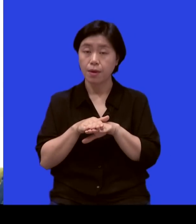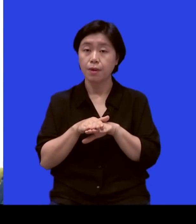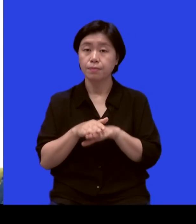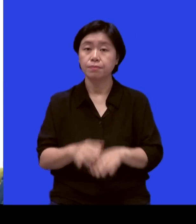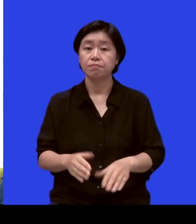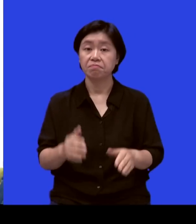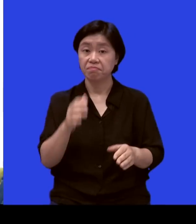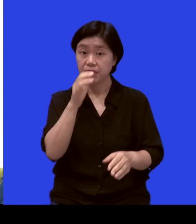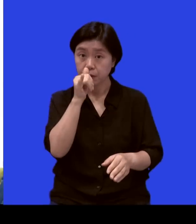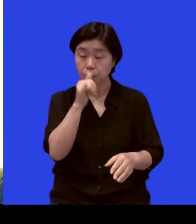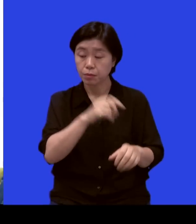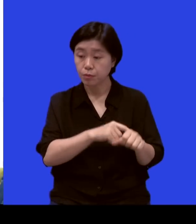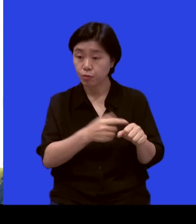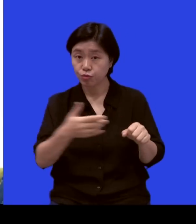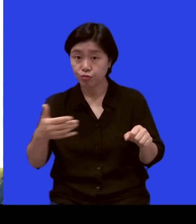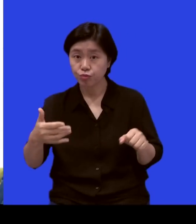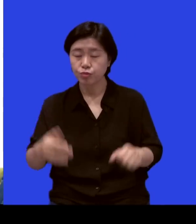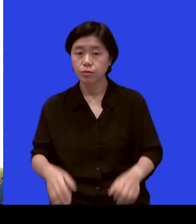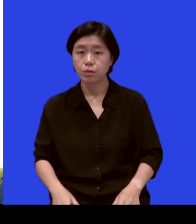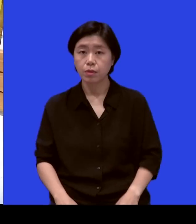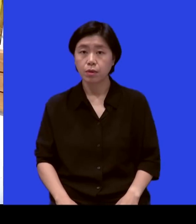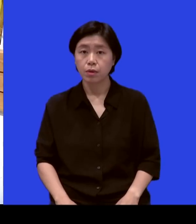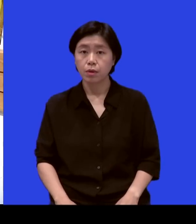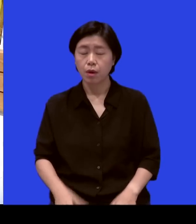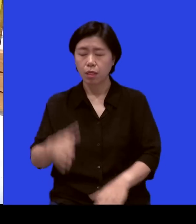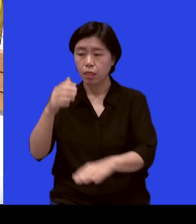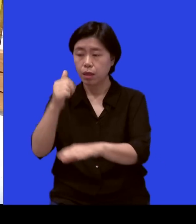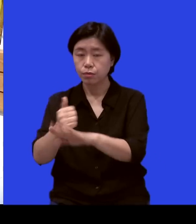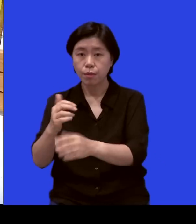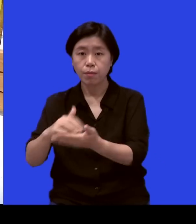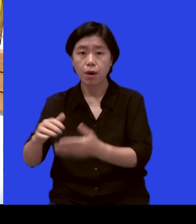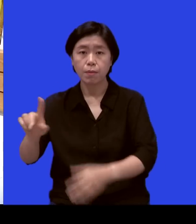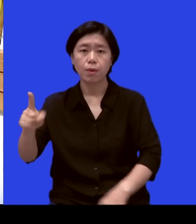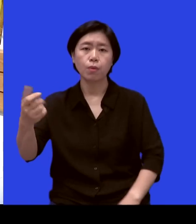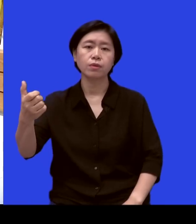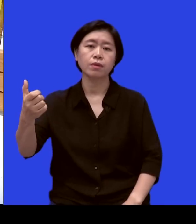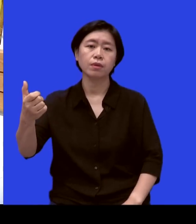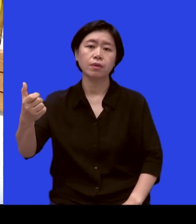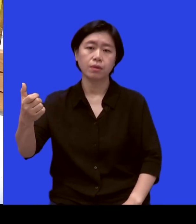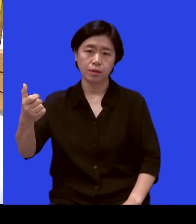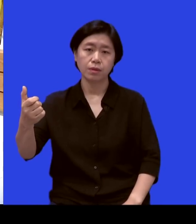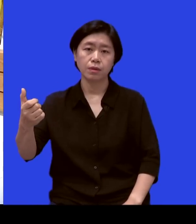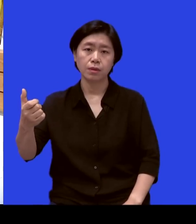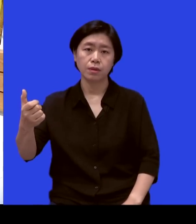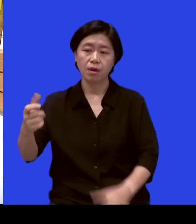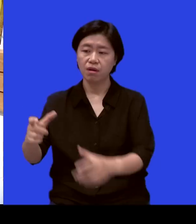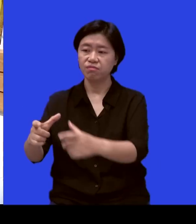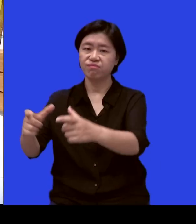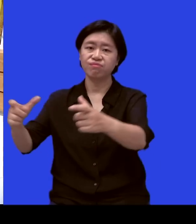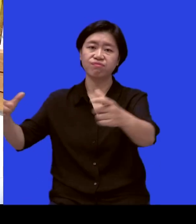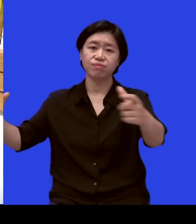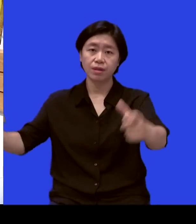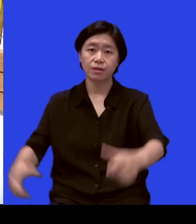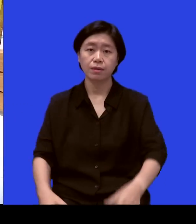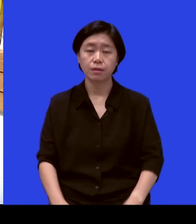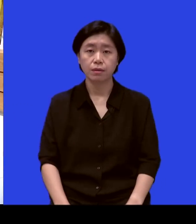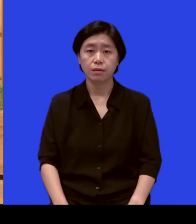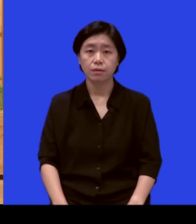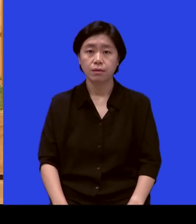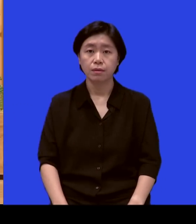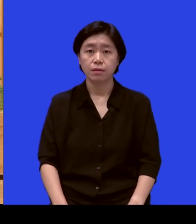3, 40명 모이시던 분들이 150명 이렇게 150이 넘는 거예요. 그분들 사실 그렇게 잘 안